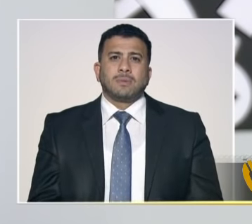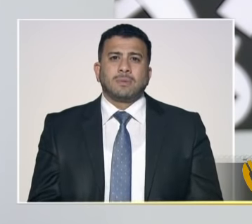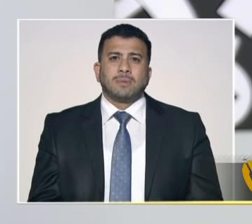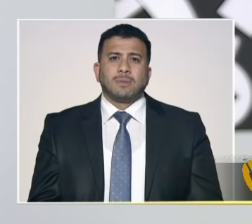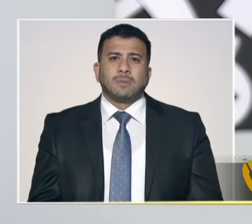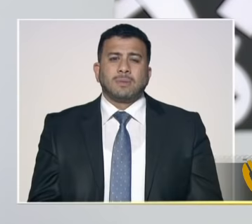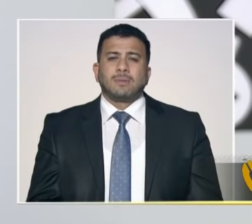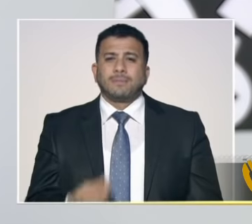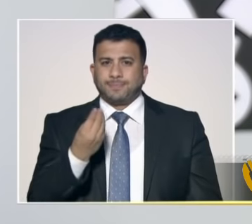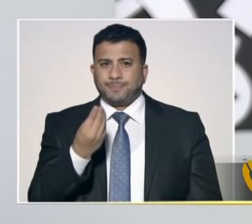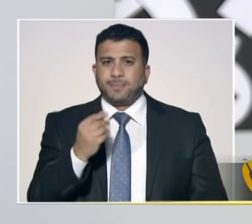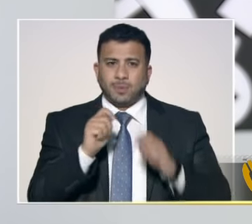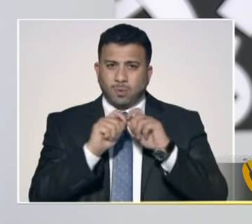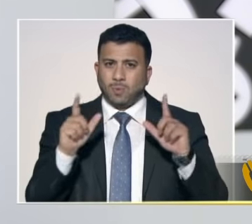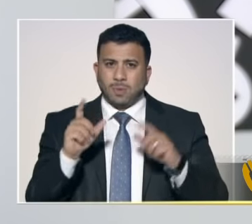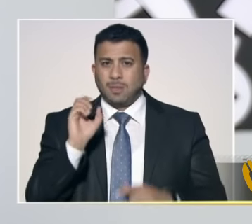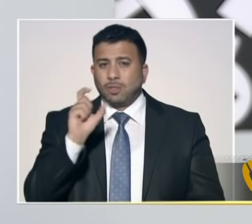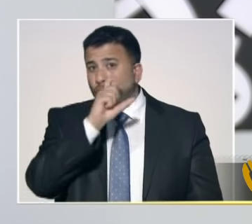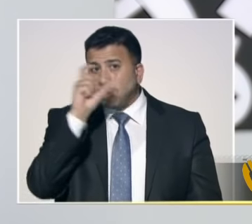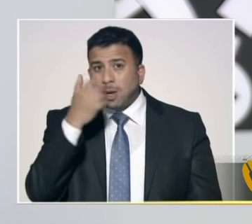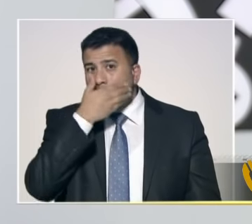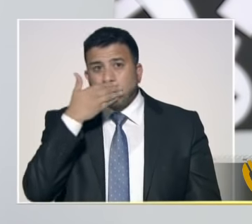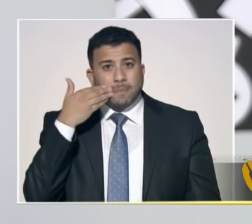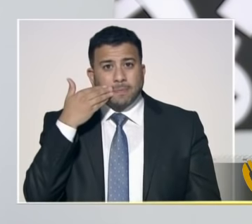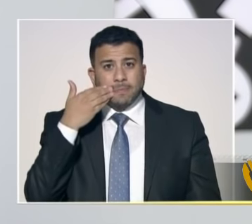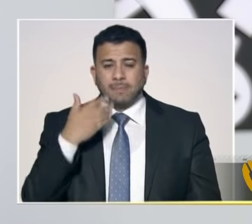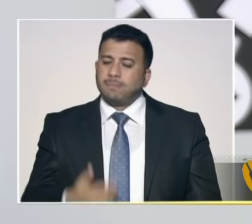رمضان؟ لا، يجوز.